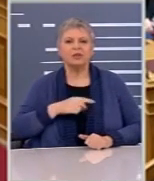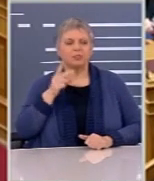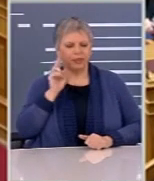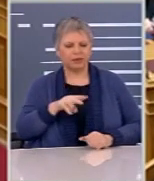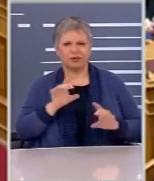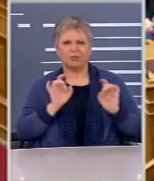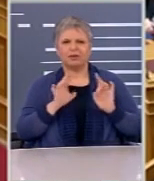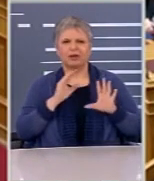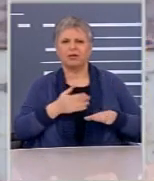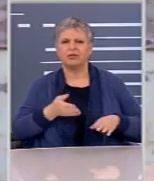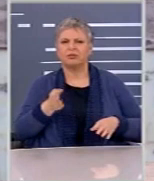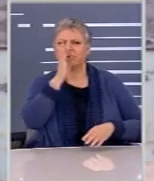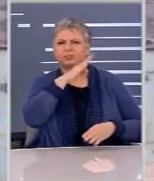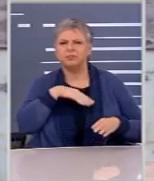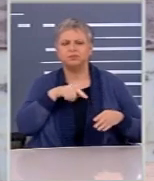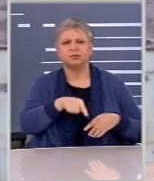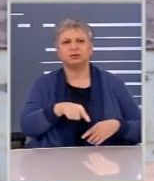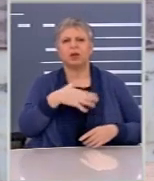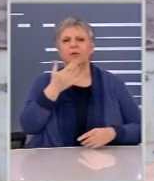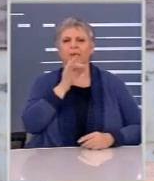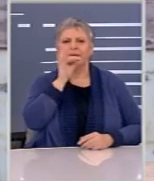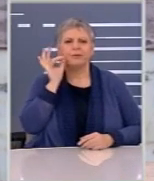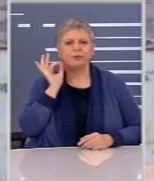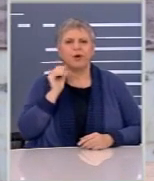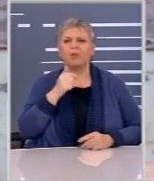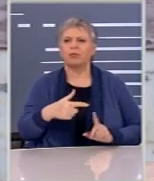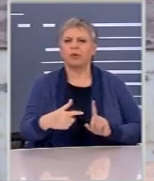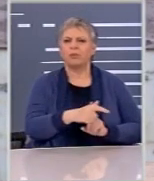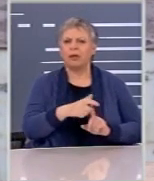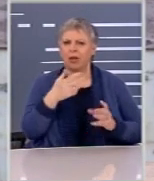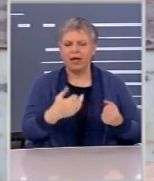άφωνες, τις αμήλυτες, τις γυναίκες του περιθωρίου.